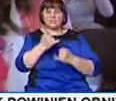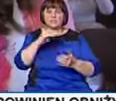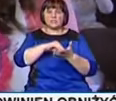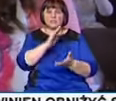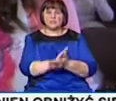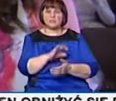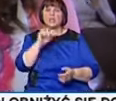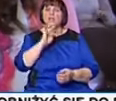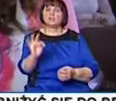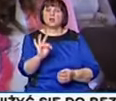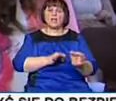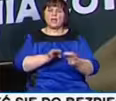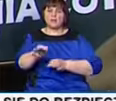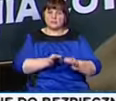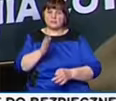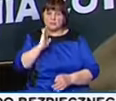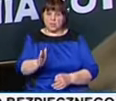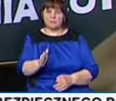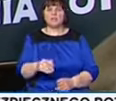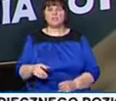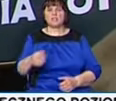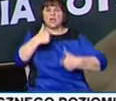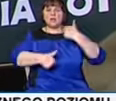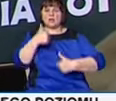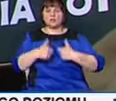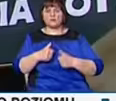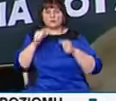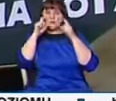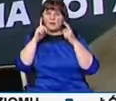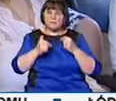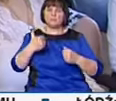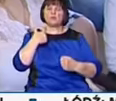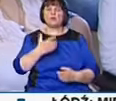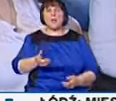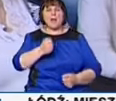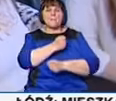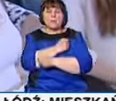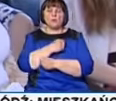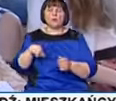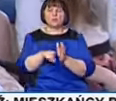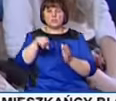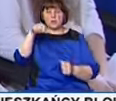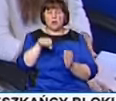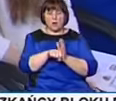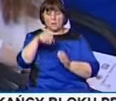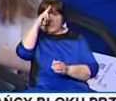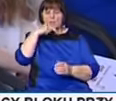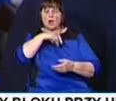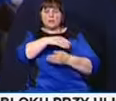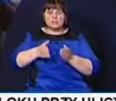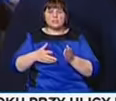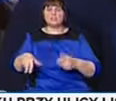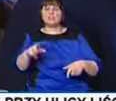na pewno jego historia nie zginie. Konkurs ma rozbudzać w młodzieży miłość do ojczyzny i budować rodzinne więzi.